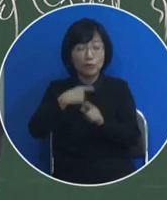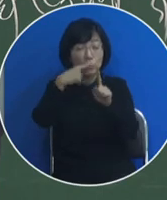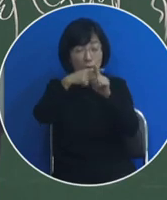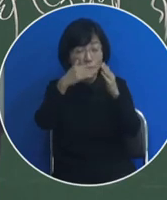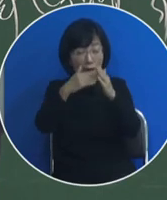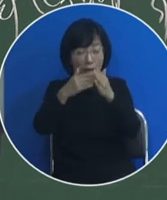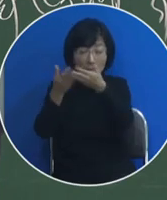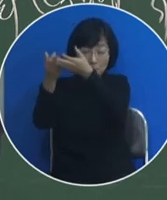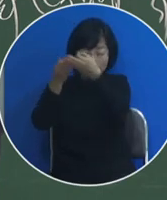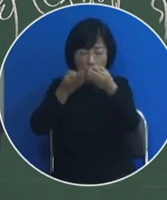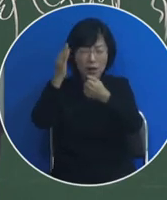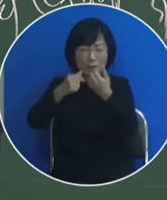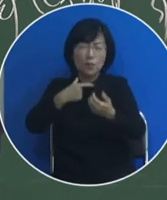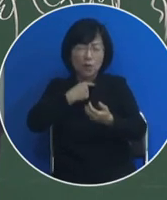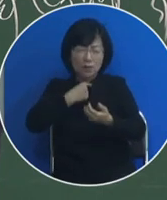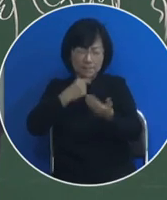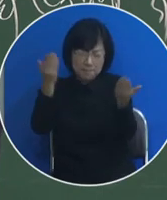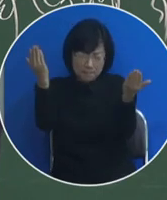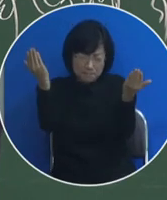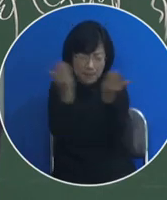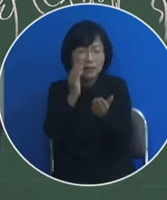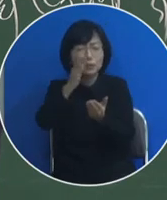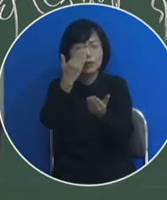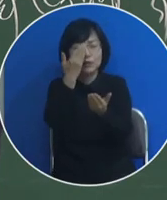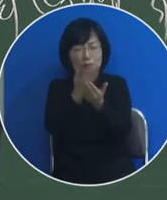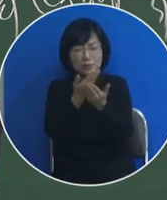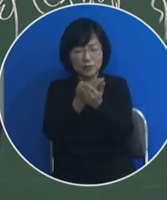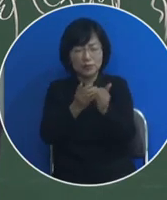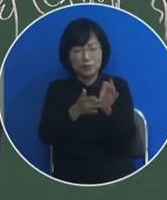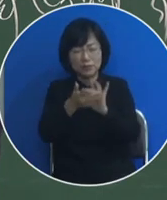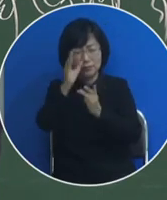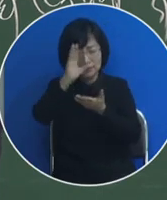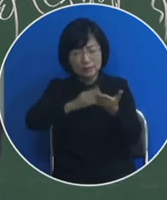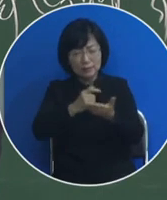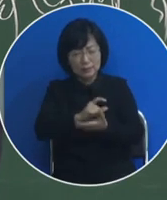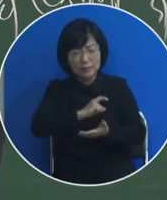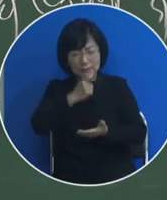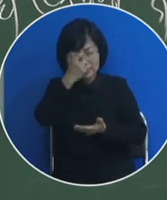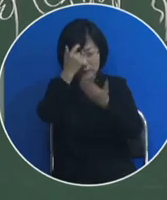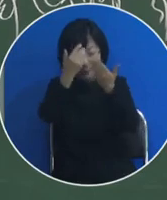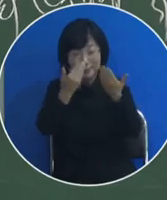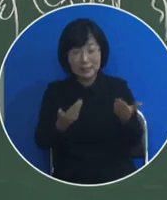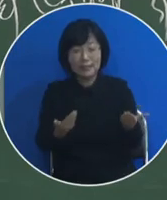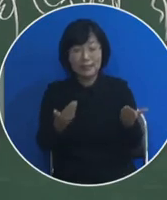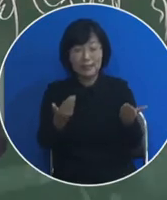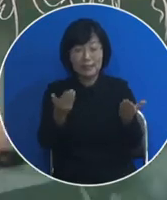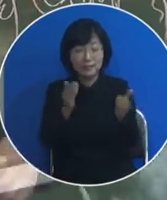That is the church that you need. 예수 그리스도 이름으로 기도하옵나이다. In Jesus Christ's name, we pray. Amen. Amen.